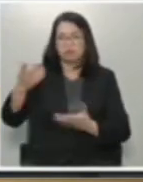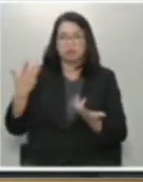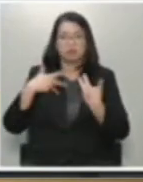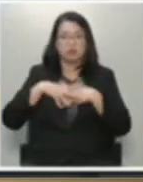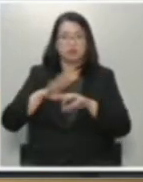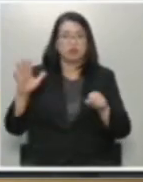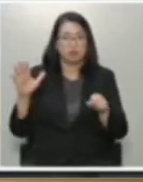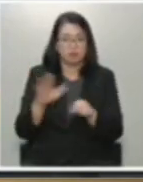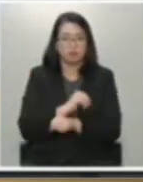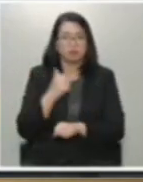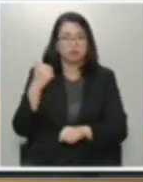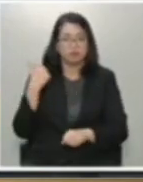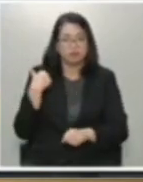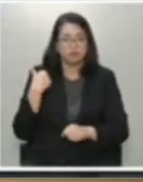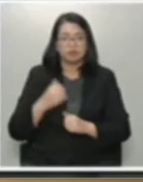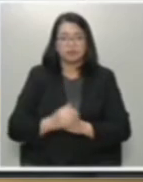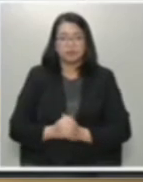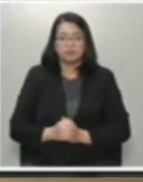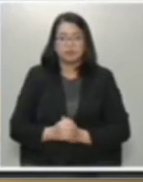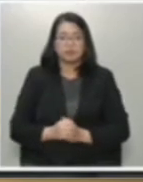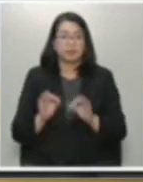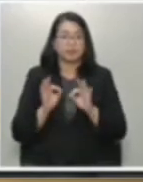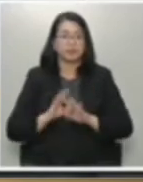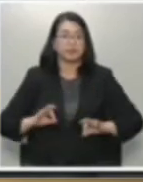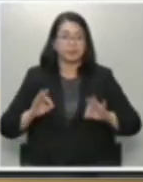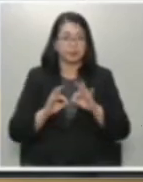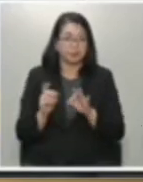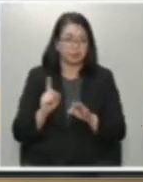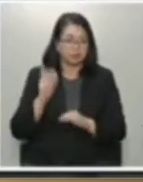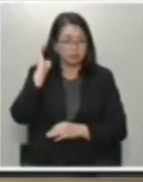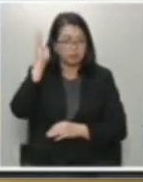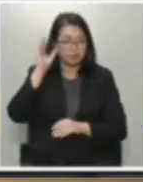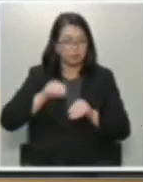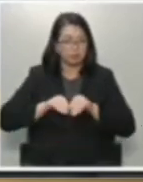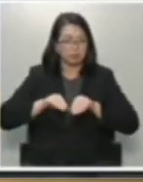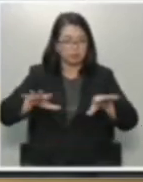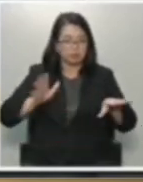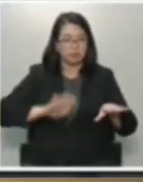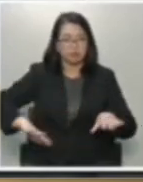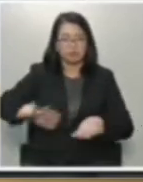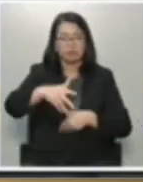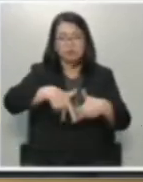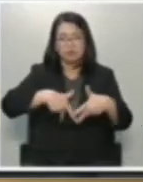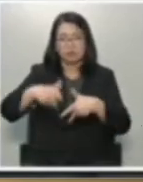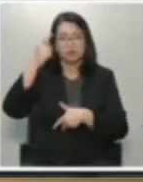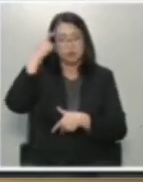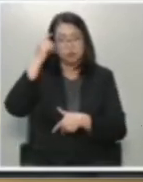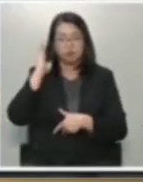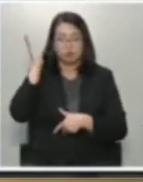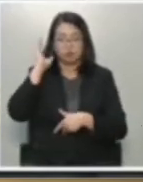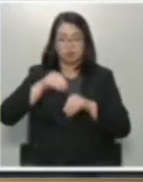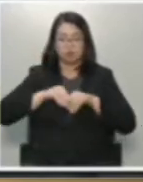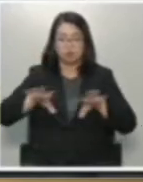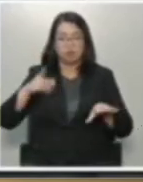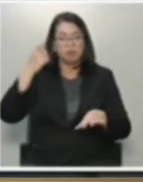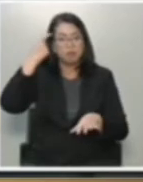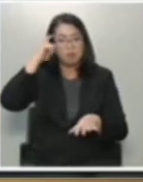วดเร็วสำคัญอีกอย่างหนึ่งคือการชี้แจงประชาชนนะครับถ้าเราชี้แจงไม่ดีนะครับก็เกิด